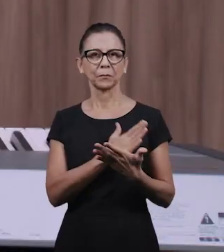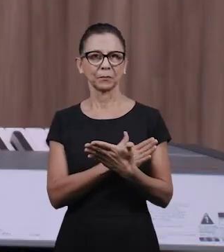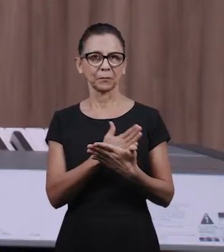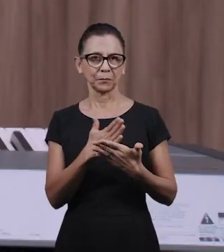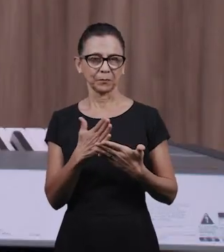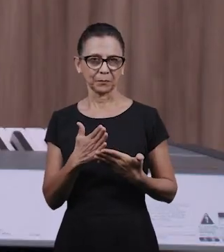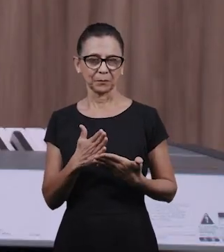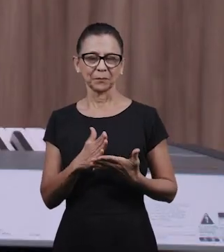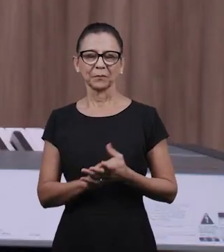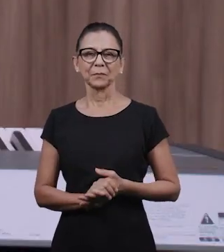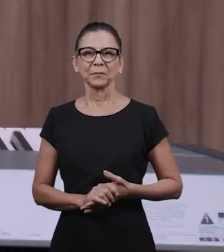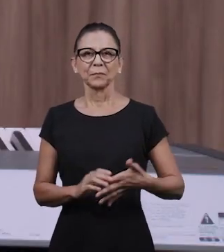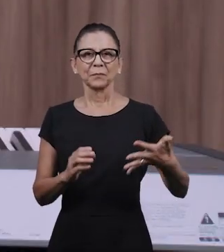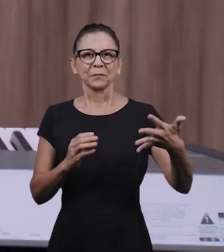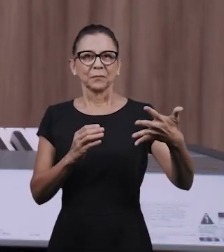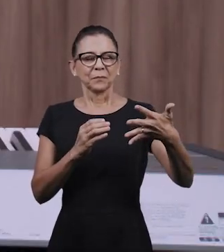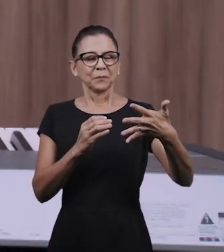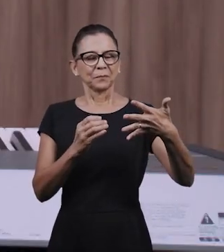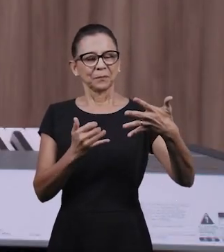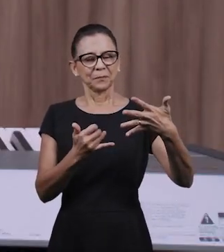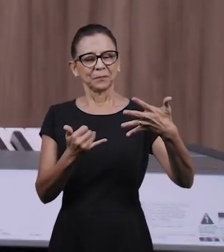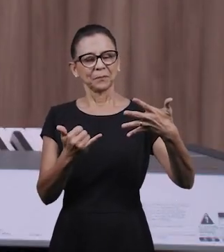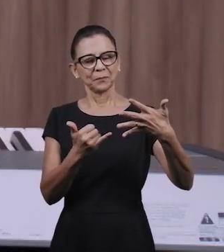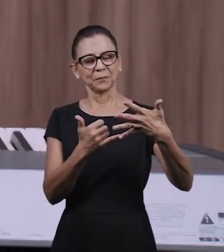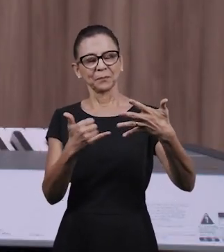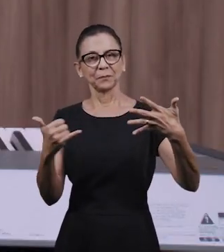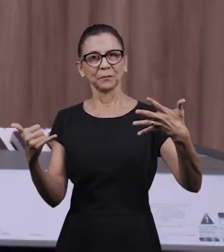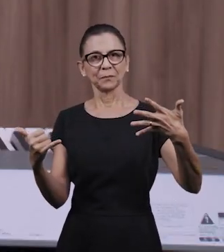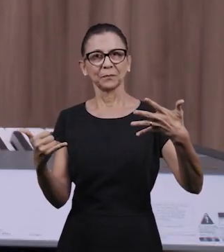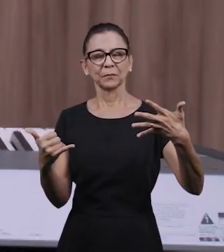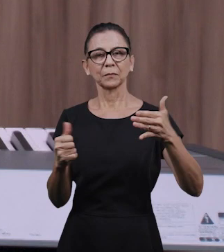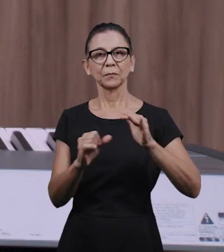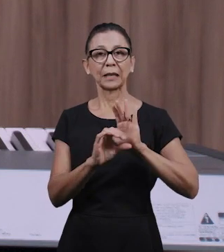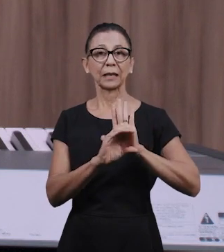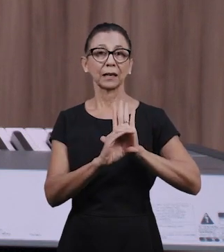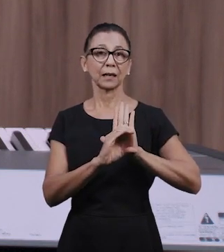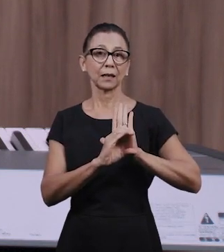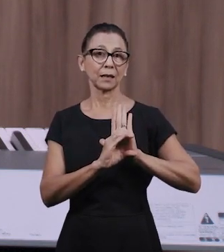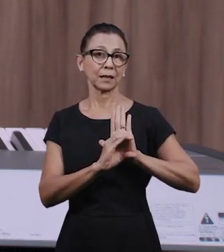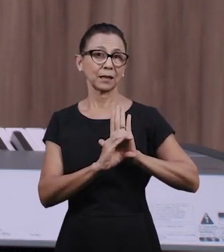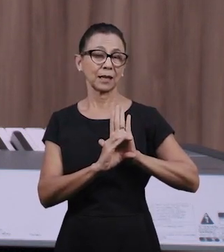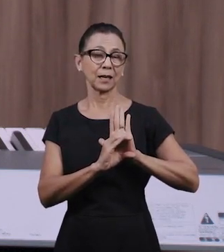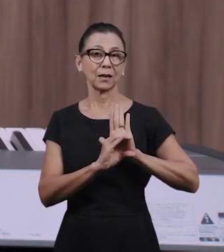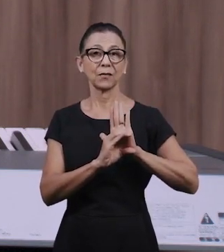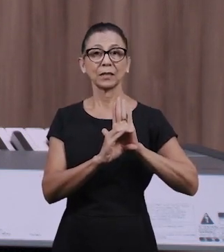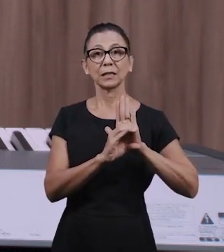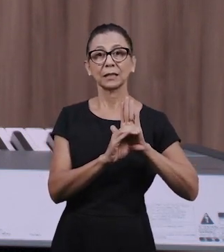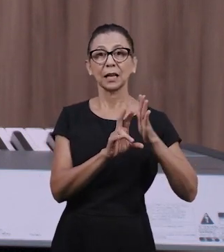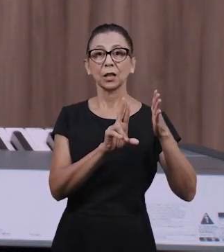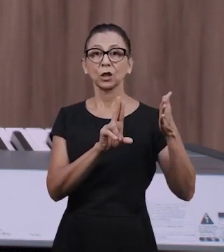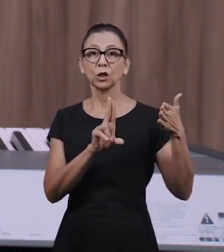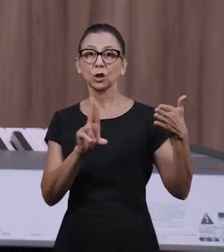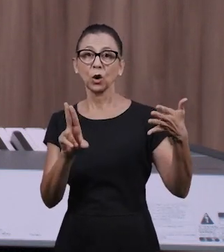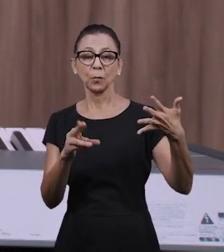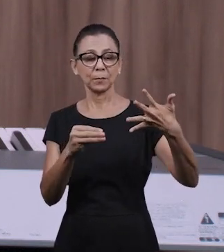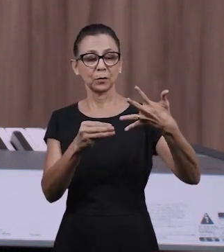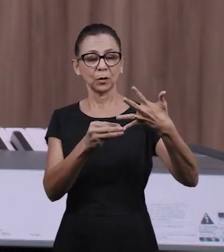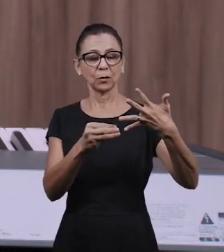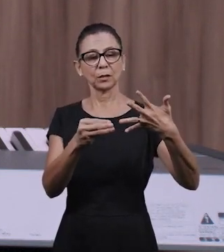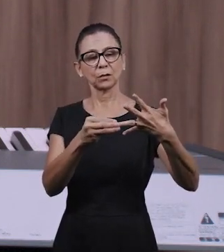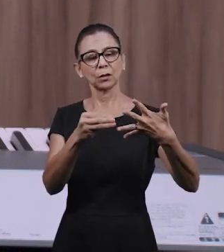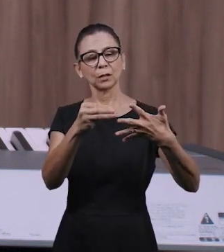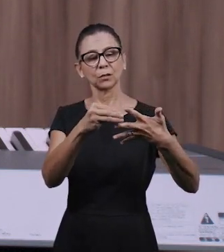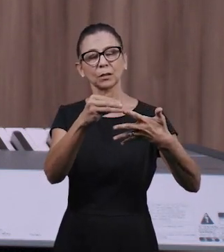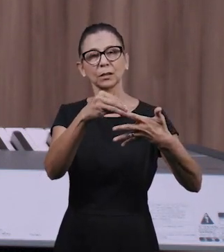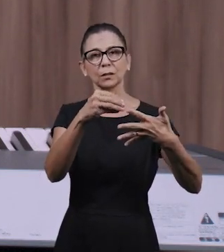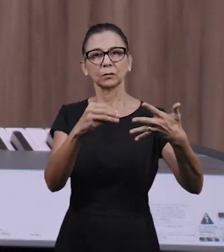de commencer notre partition, on a besoin d'indiquer une clé parce que la clé, elle donne le nom aux notes. Donc, sans